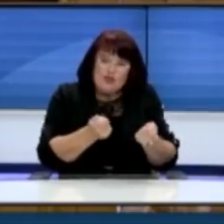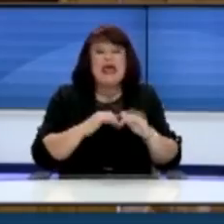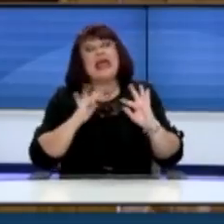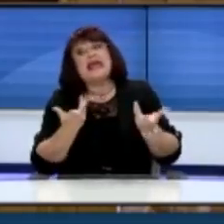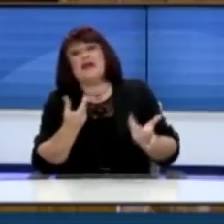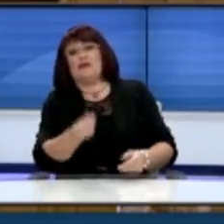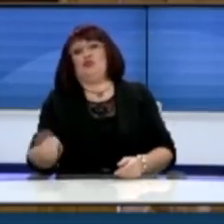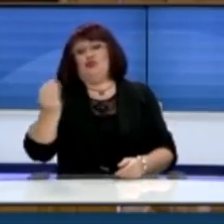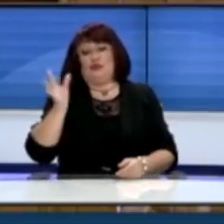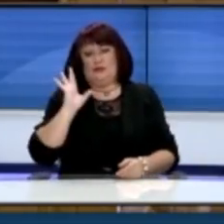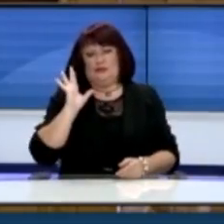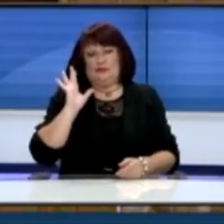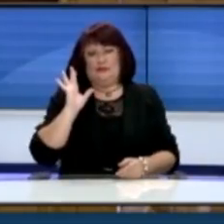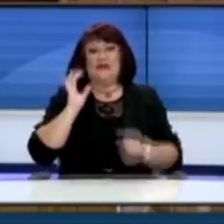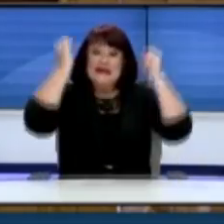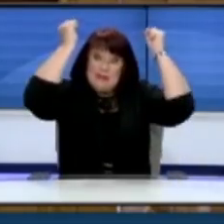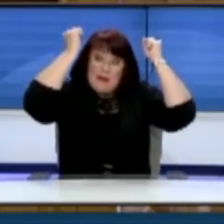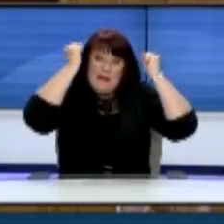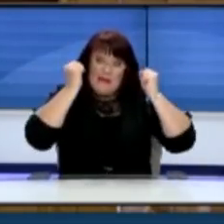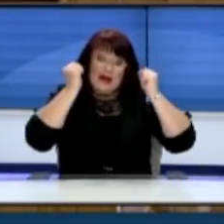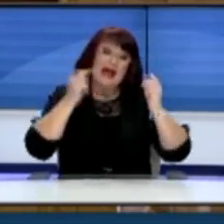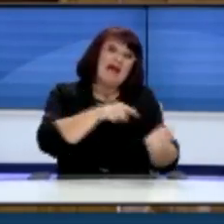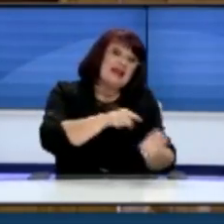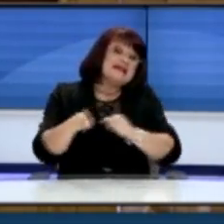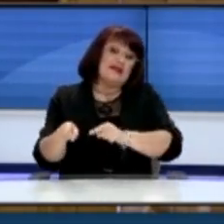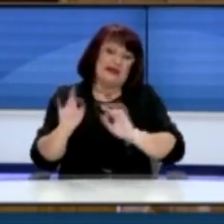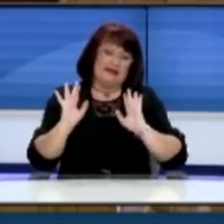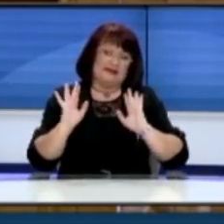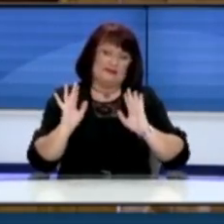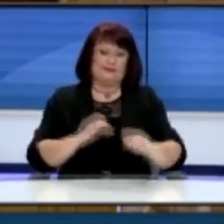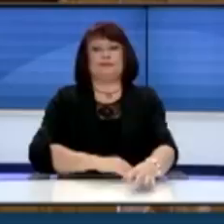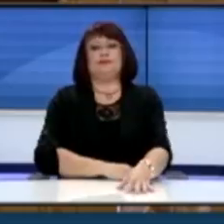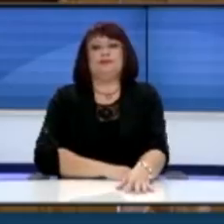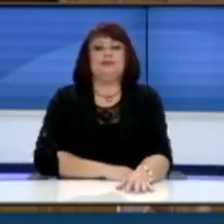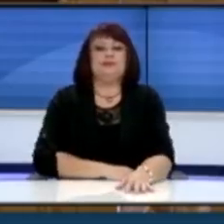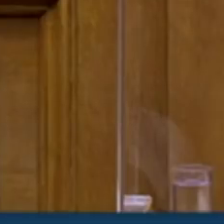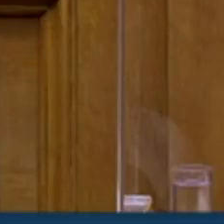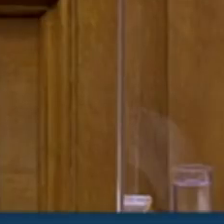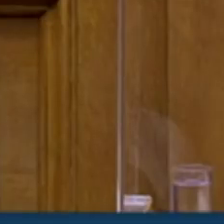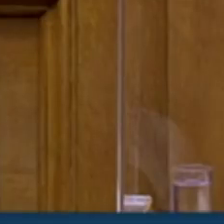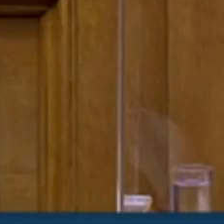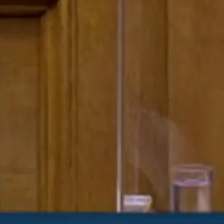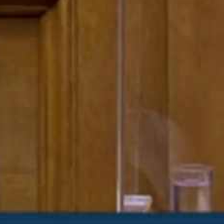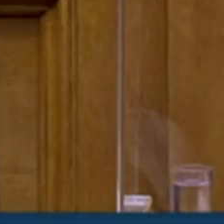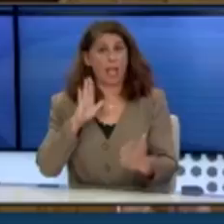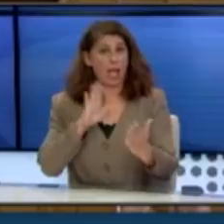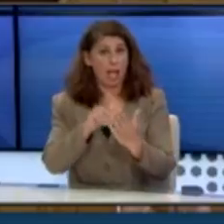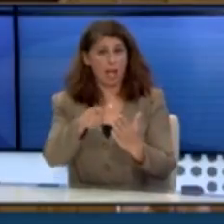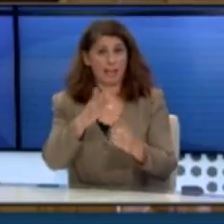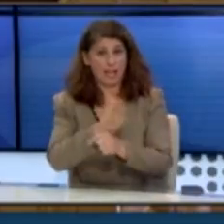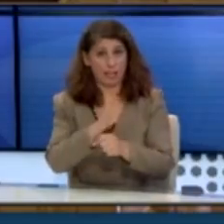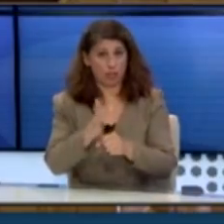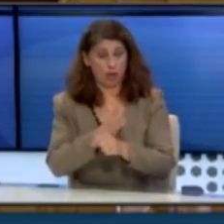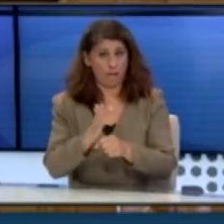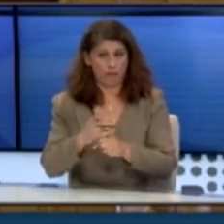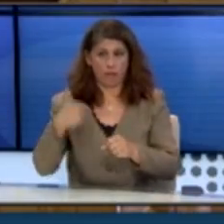να αποτραπούν εκείνες οι ζημιές ή αυτές. Με άλλα λόγια, απέναντι στις καταστροφές που απειλούν το λαό,